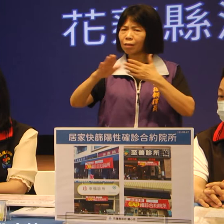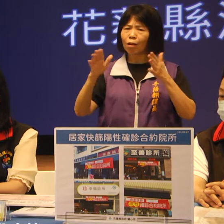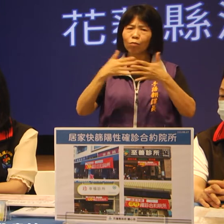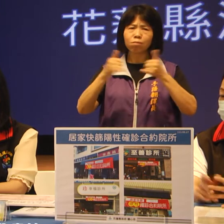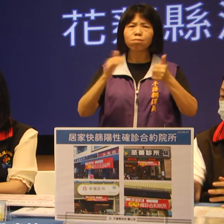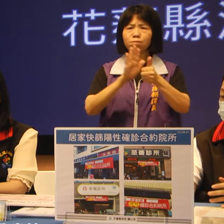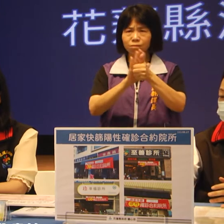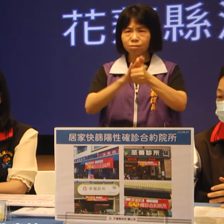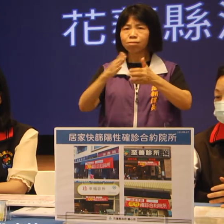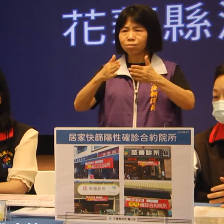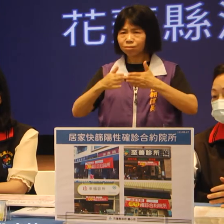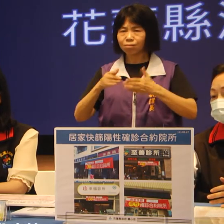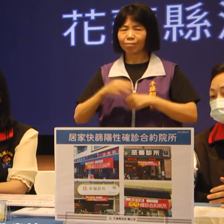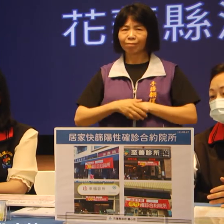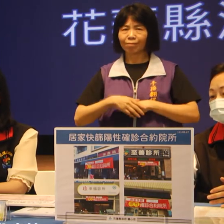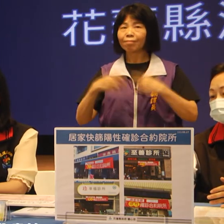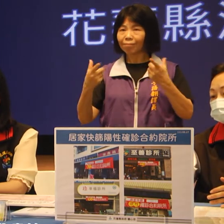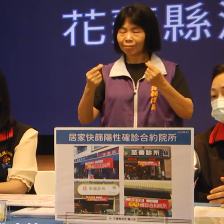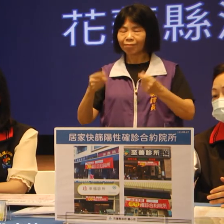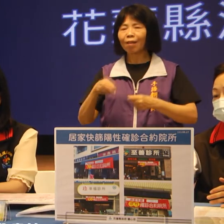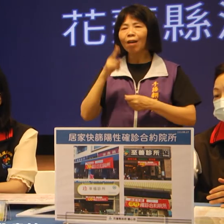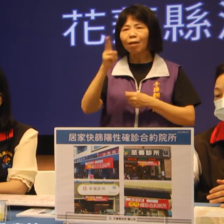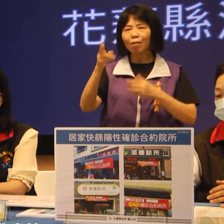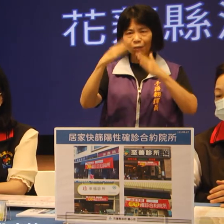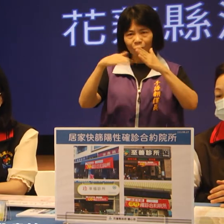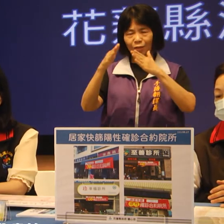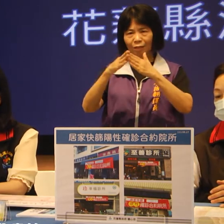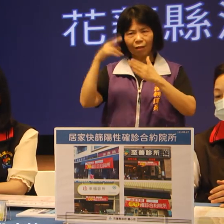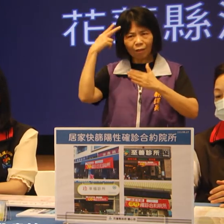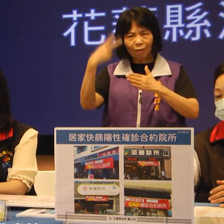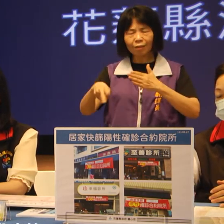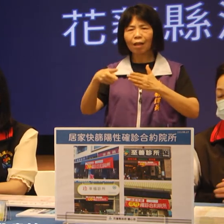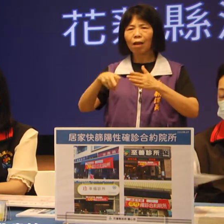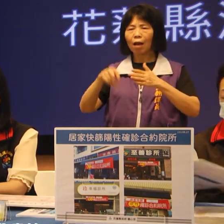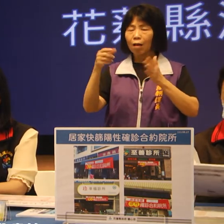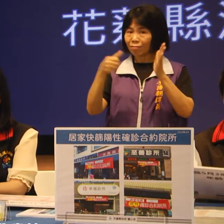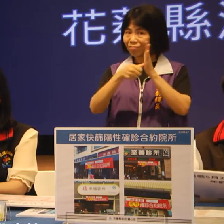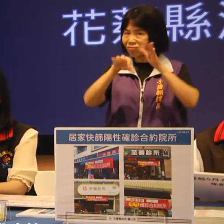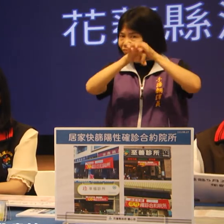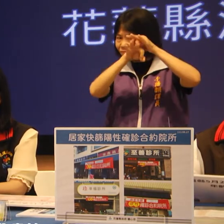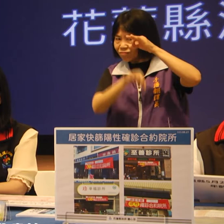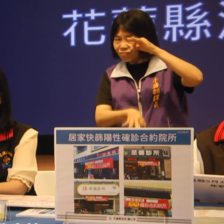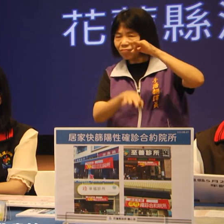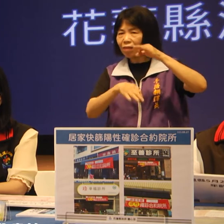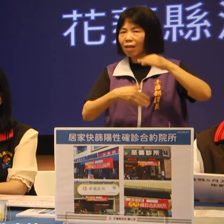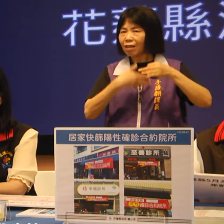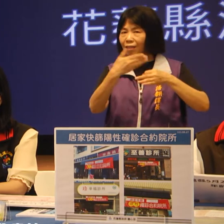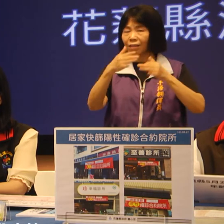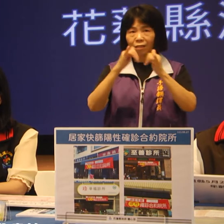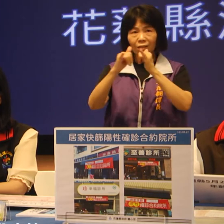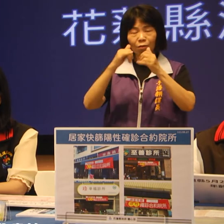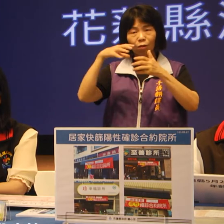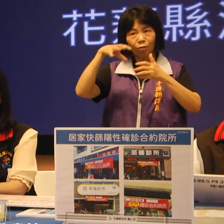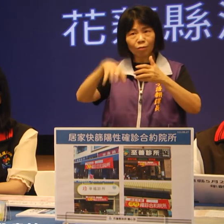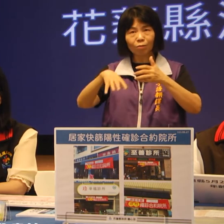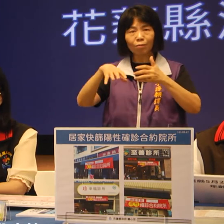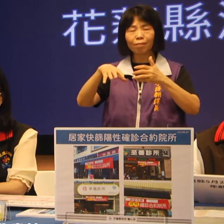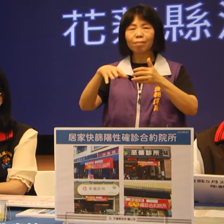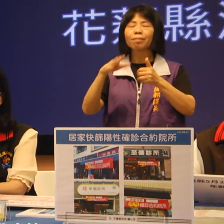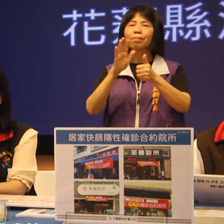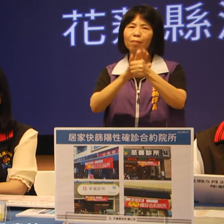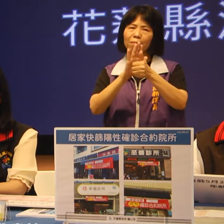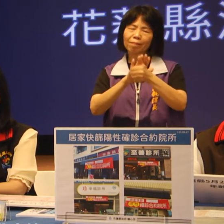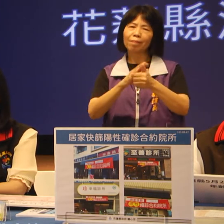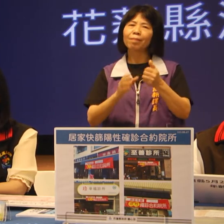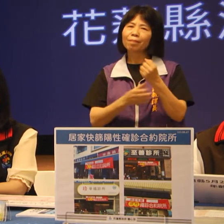子，那这部分呢我们会请学校呢另外造册，然后我们会提供请社会处提供相关的一个